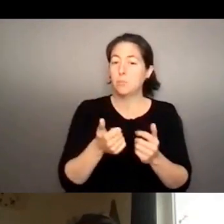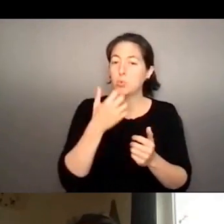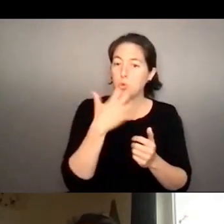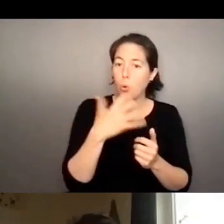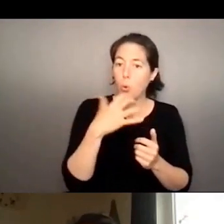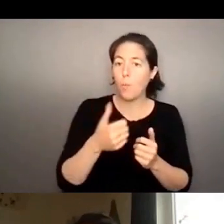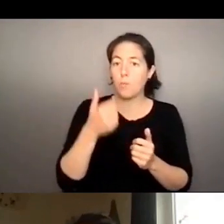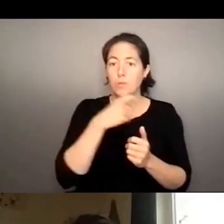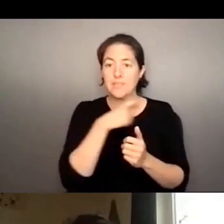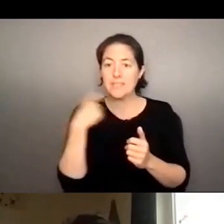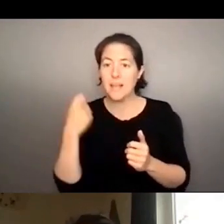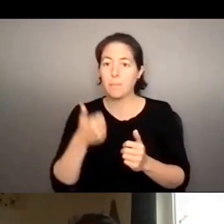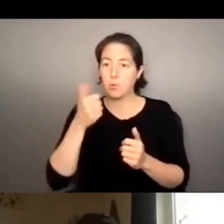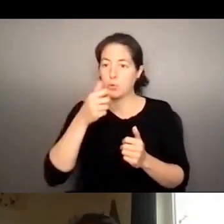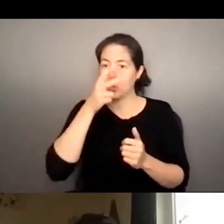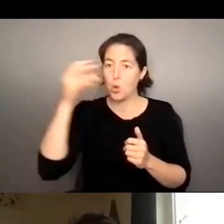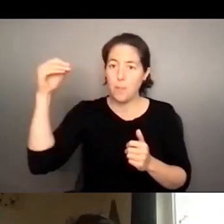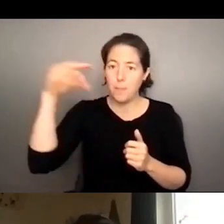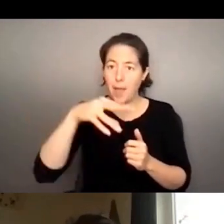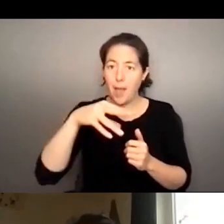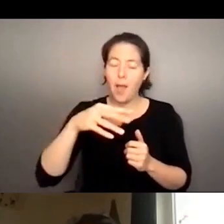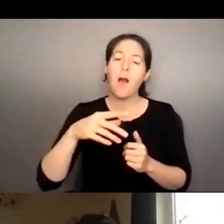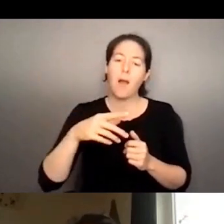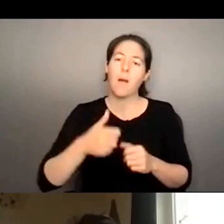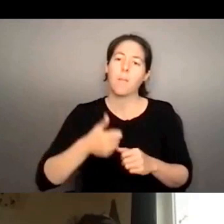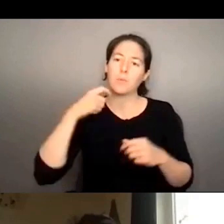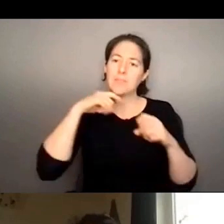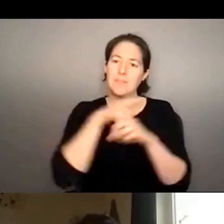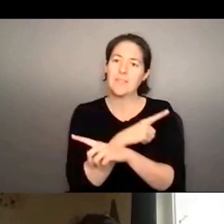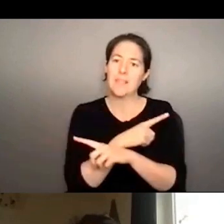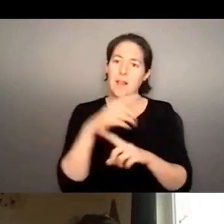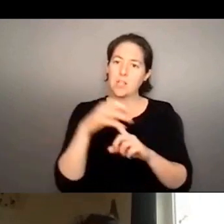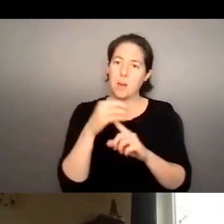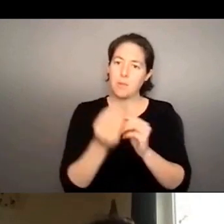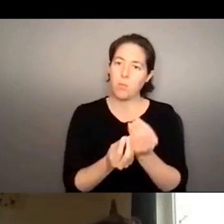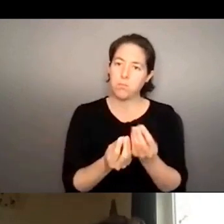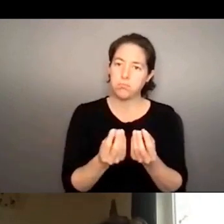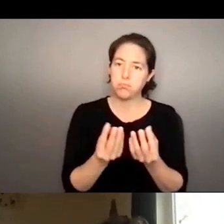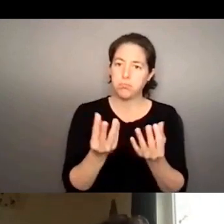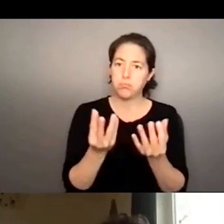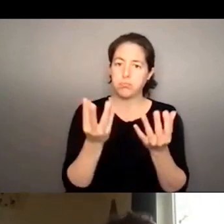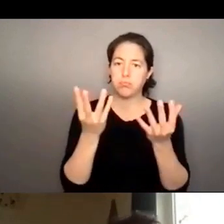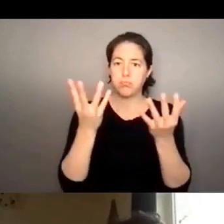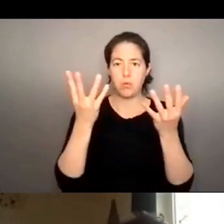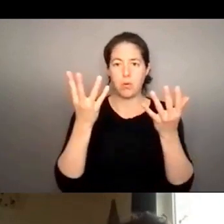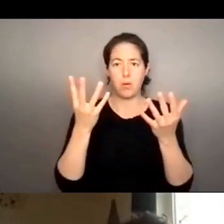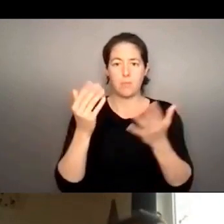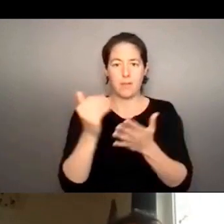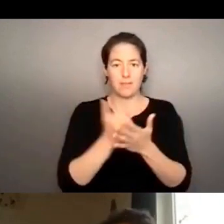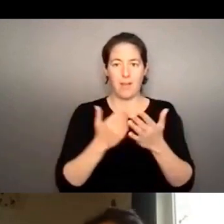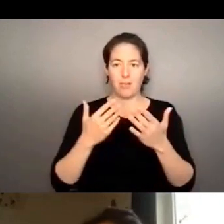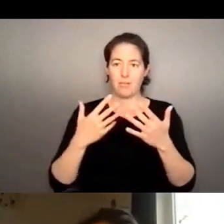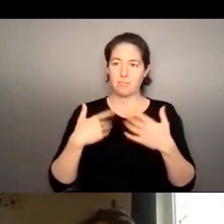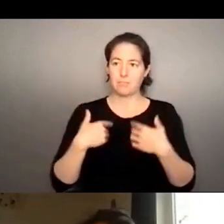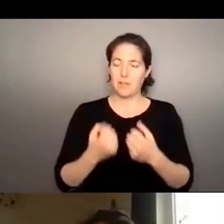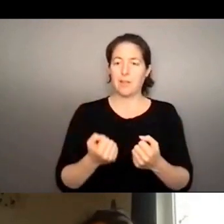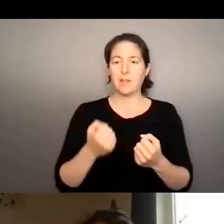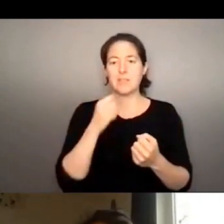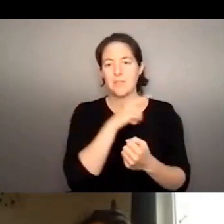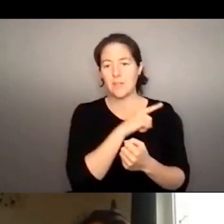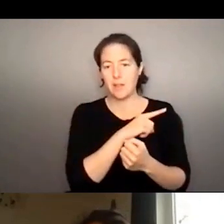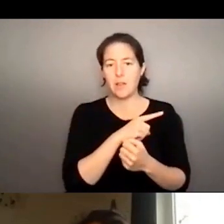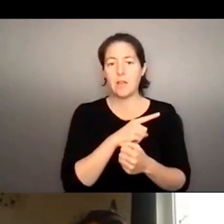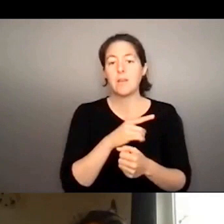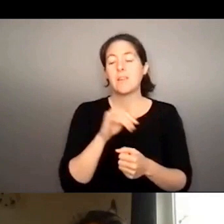sec, éclairé, plus c'est difficile pour les champignons de croître et de garder leur intégrité physique. Puis souvent, on voit, c'est ça,